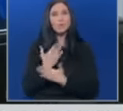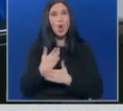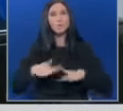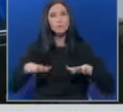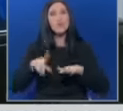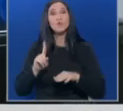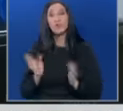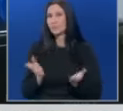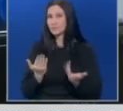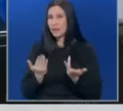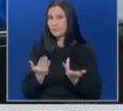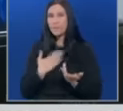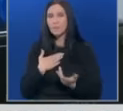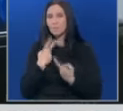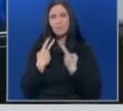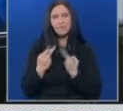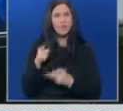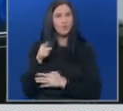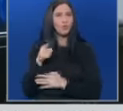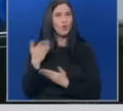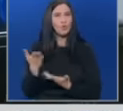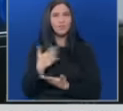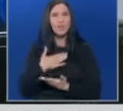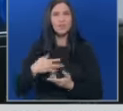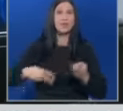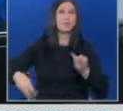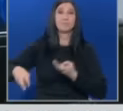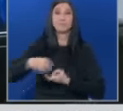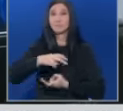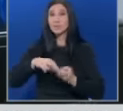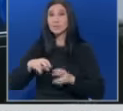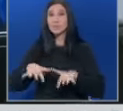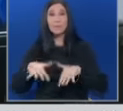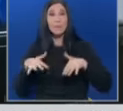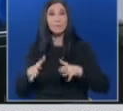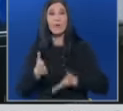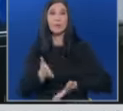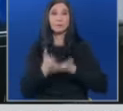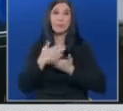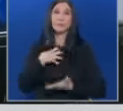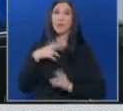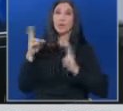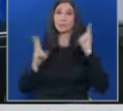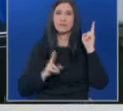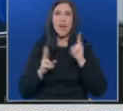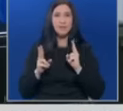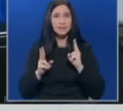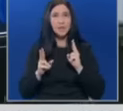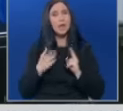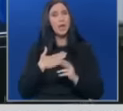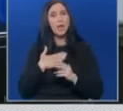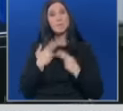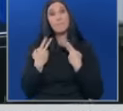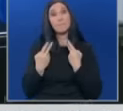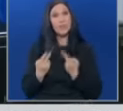се намираме. Имам предвид това, че ние търсим парламентарна подкрепа от ГЕРБ-СДС. Имам